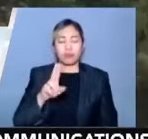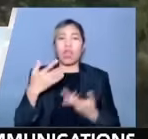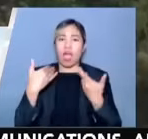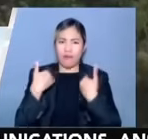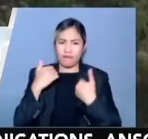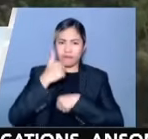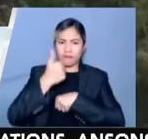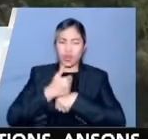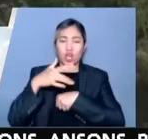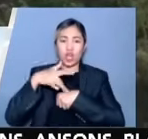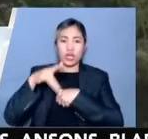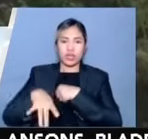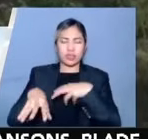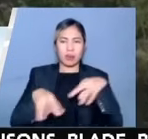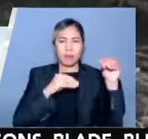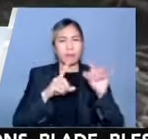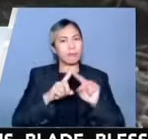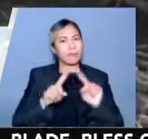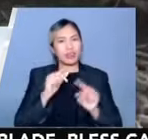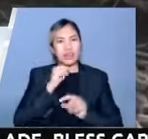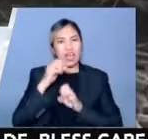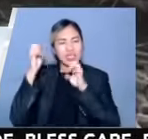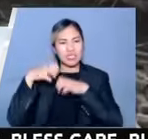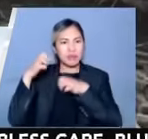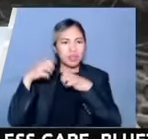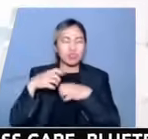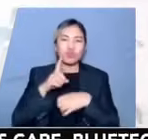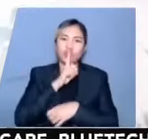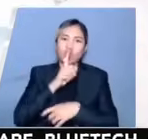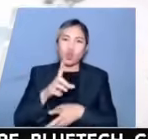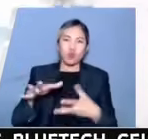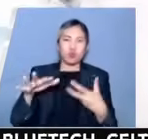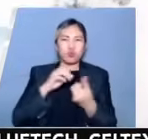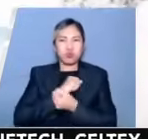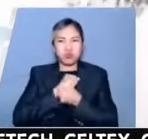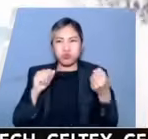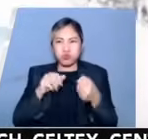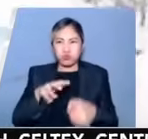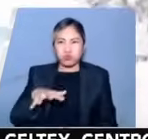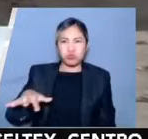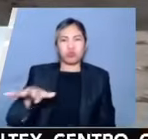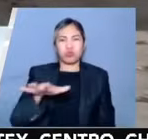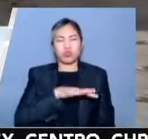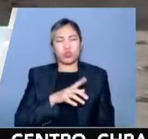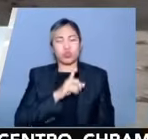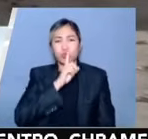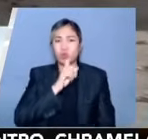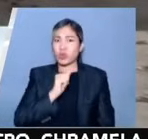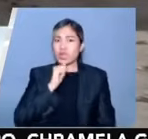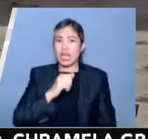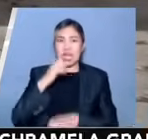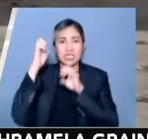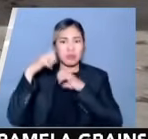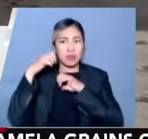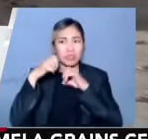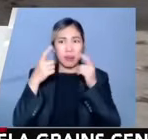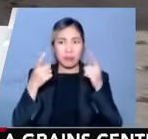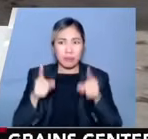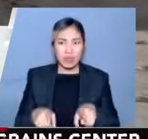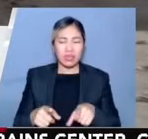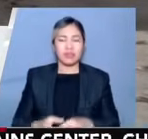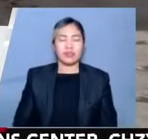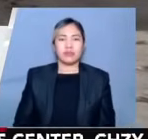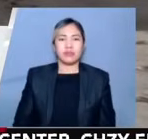pero hindi raw nila inasahan ng lawak ng maaapektuhan ng bagyo talaga pong unprecedented siya nagkakaroon po ng baha doon sa